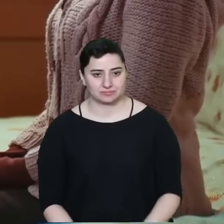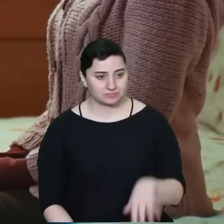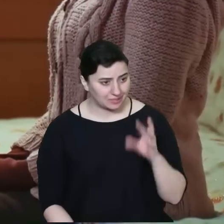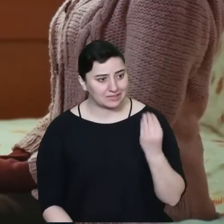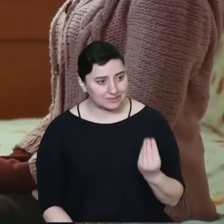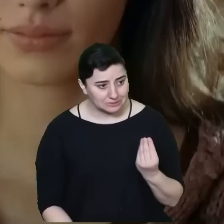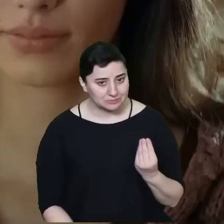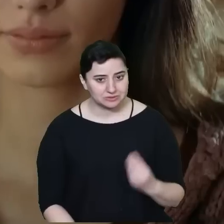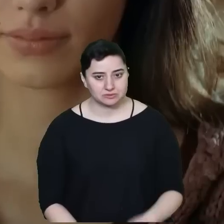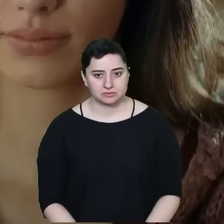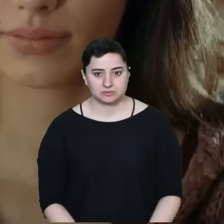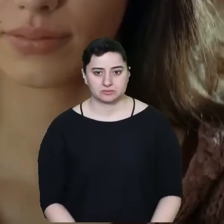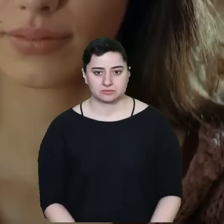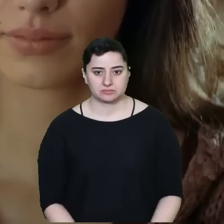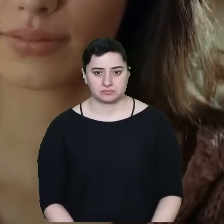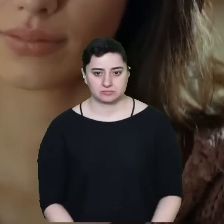Daha iyice misin?